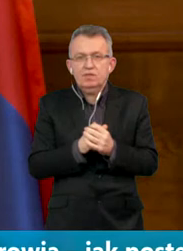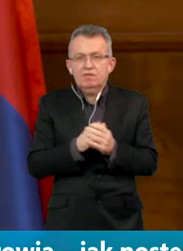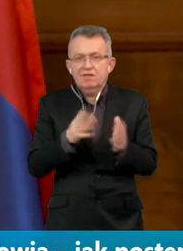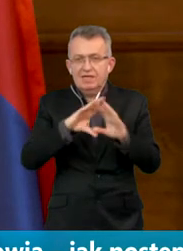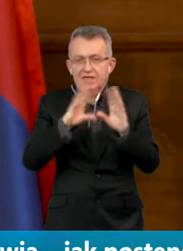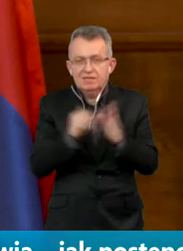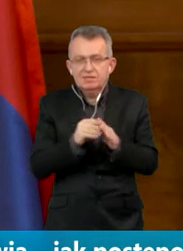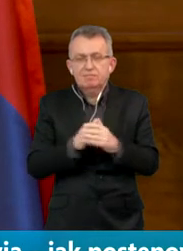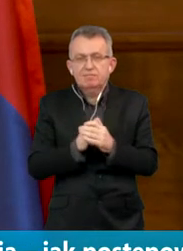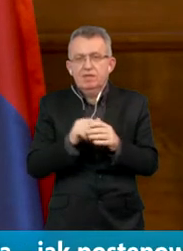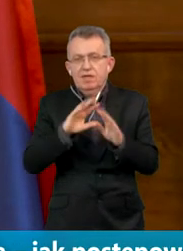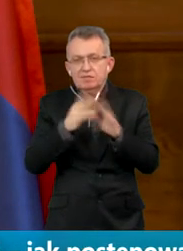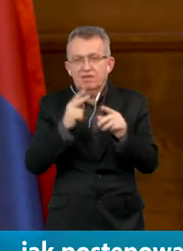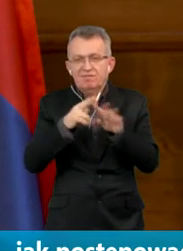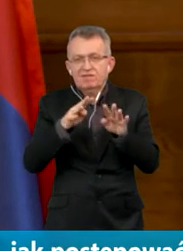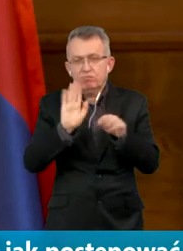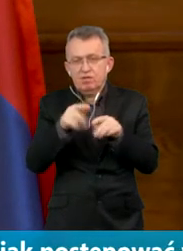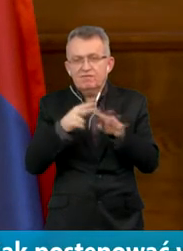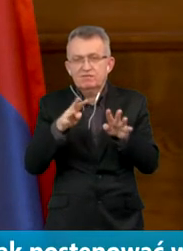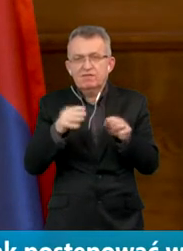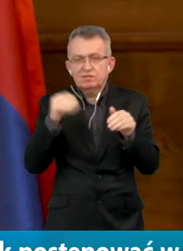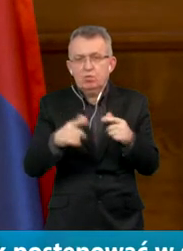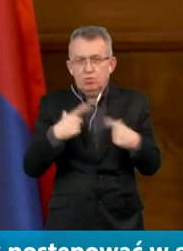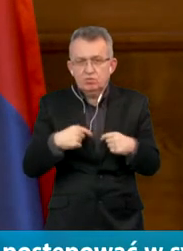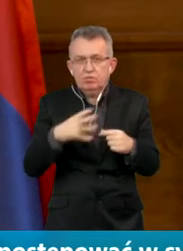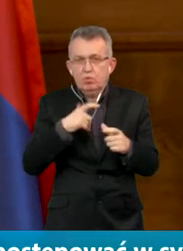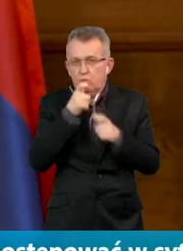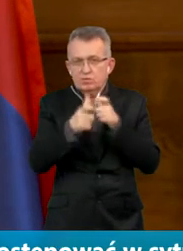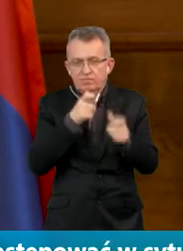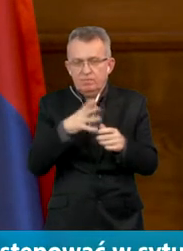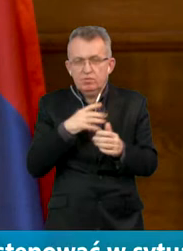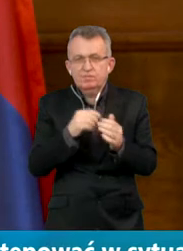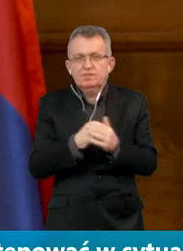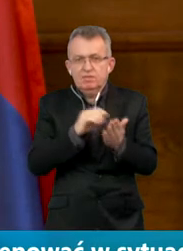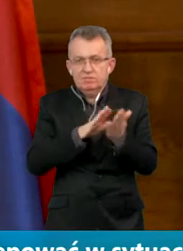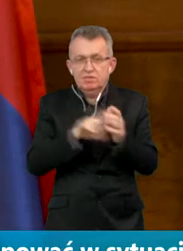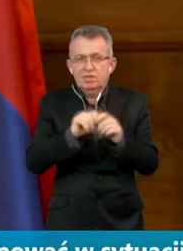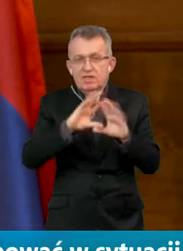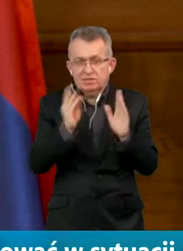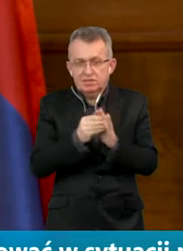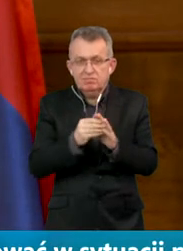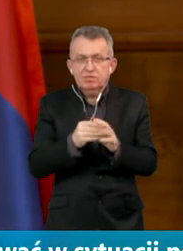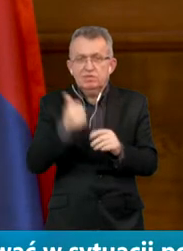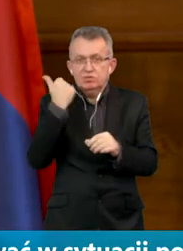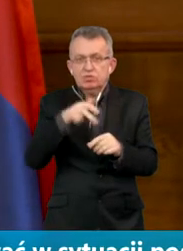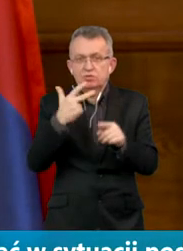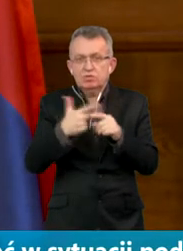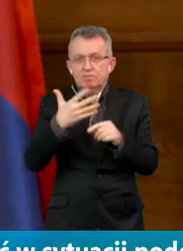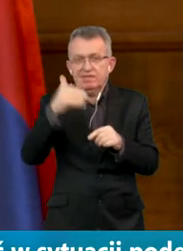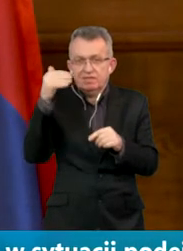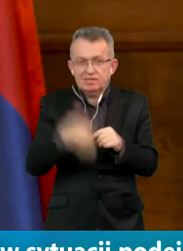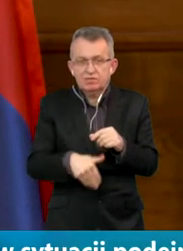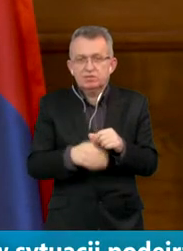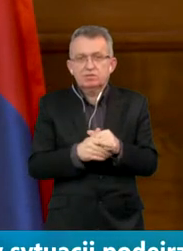sumie ponad 29 tysięcy osób brało udział w głosowaniu i w sumie oddaliśmy 135